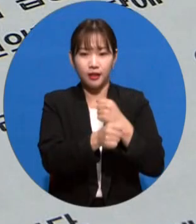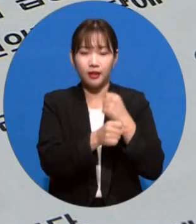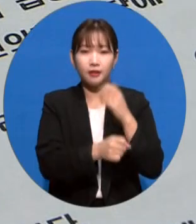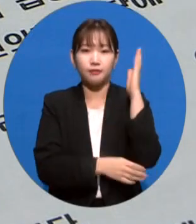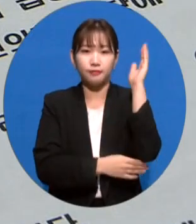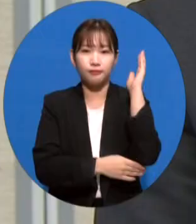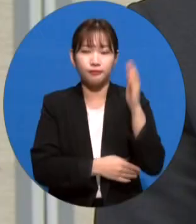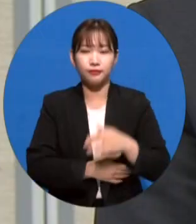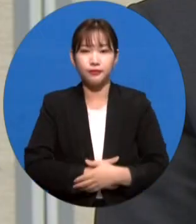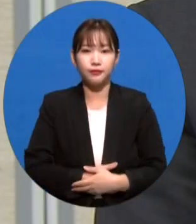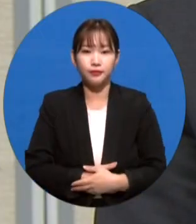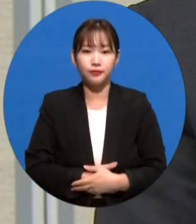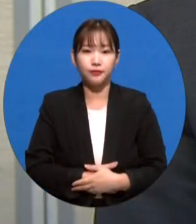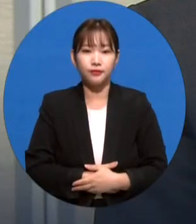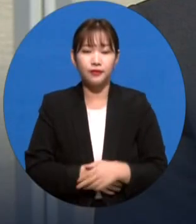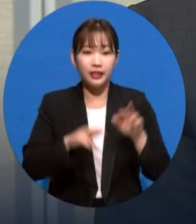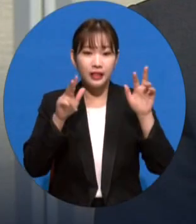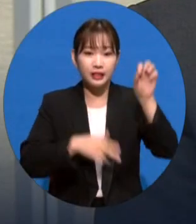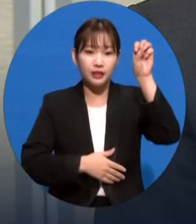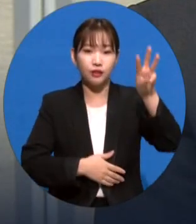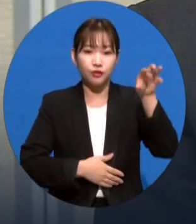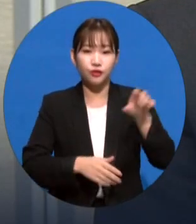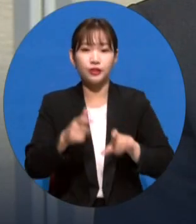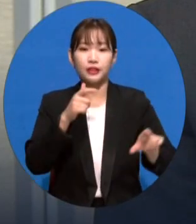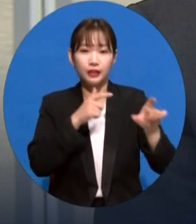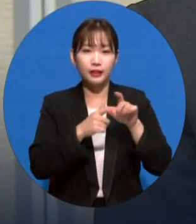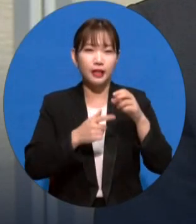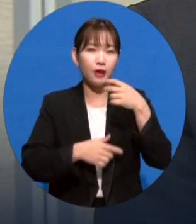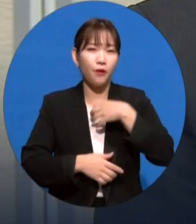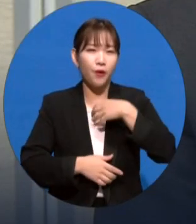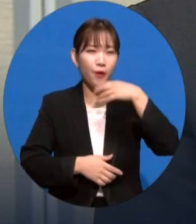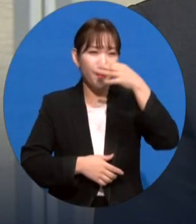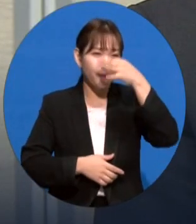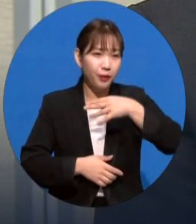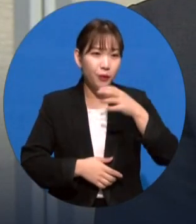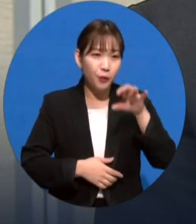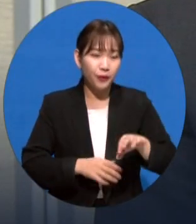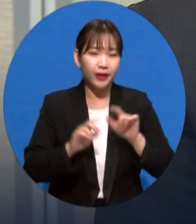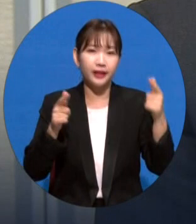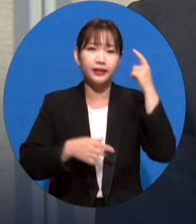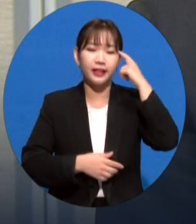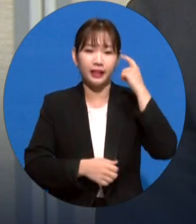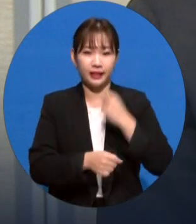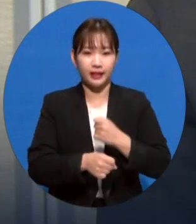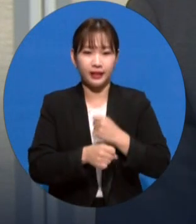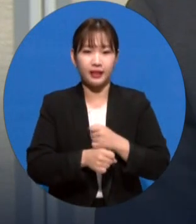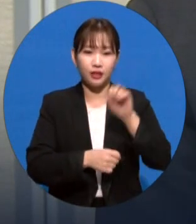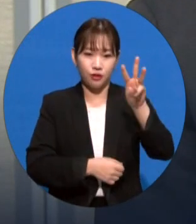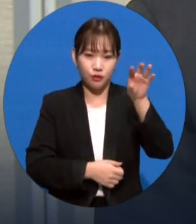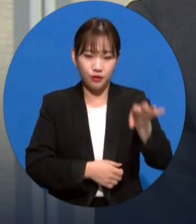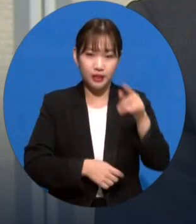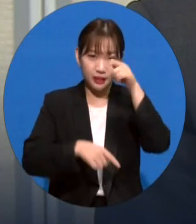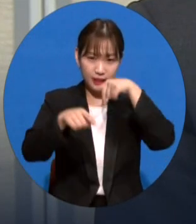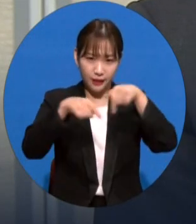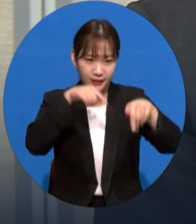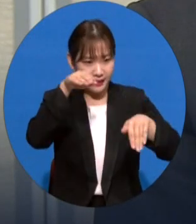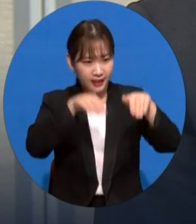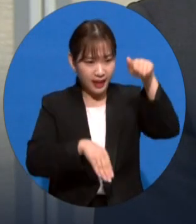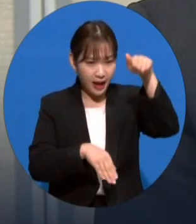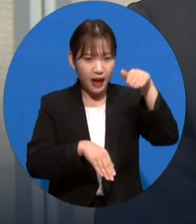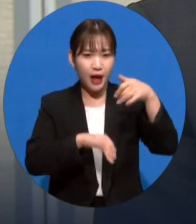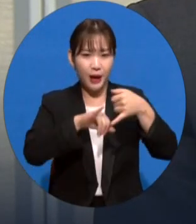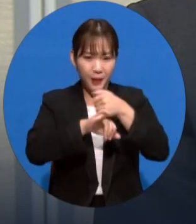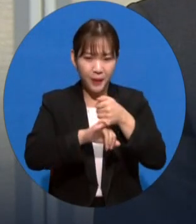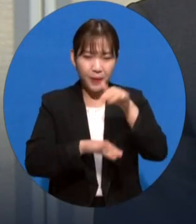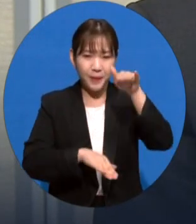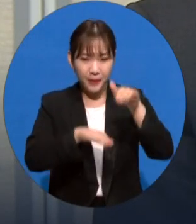말했습니다. 이제 광주는 더 이상 험지가 아니라고 생각합니다. 광주에서 정치 불균형을